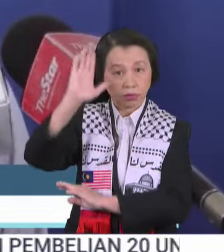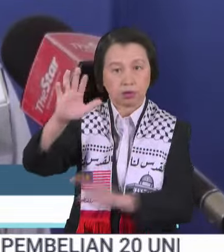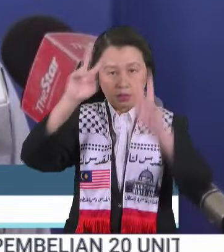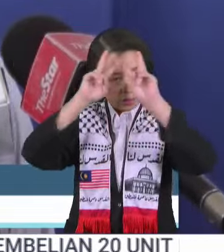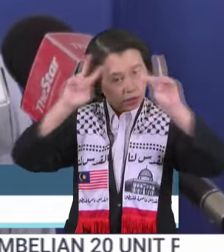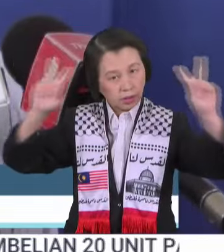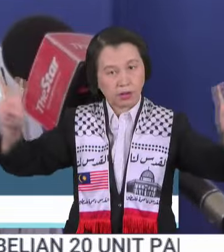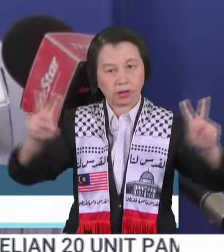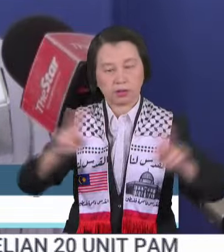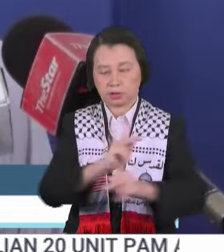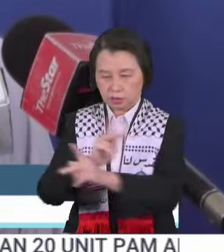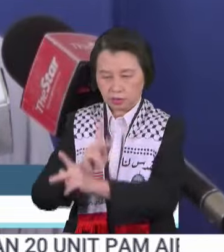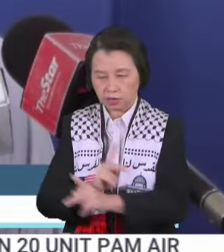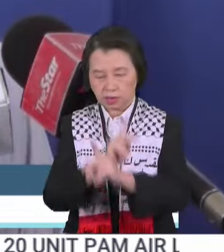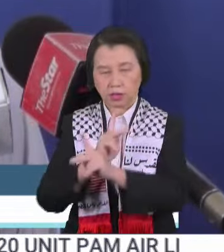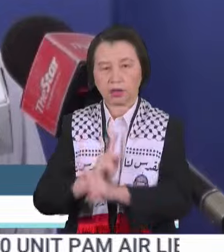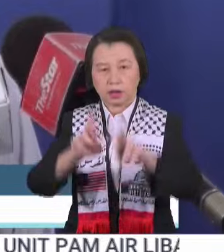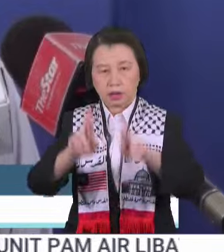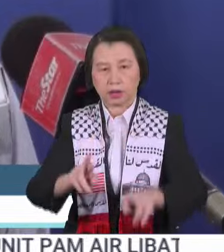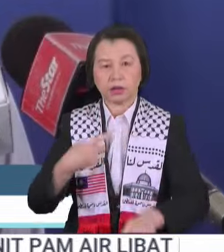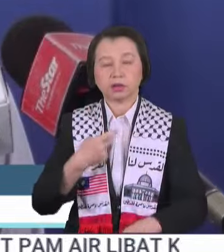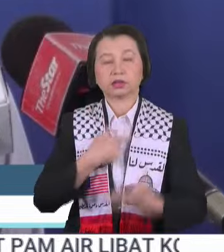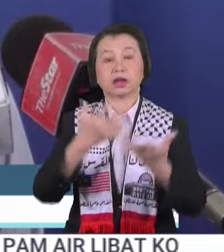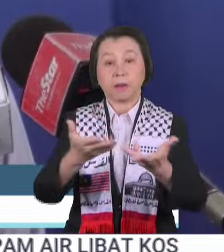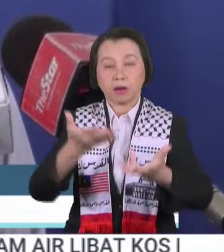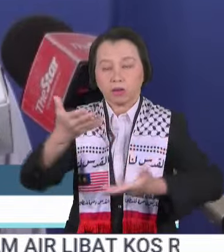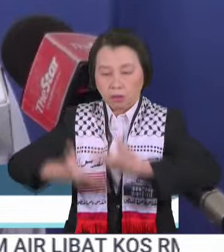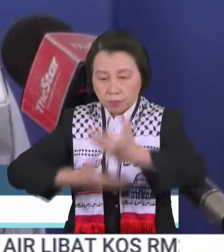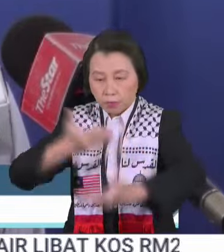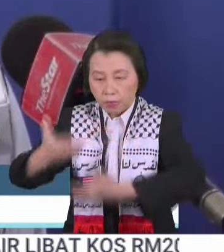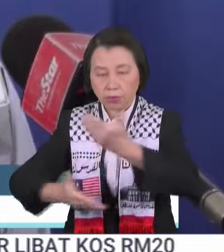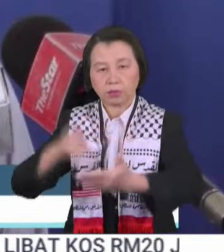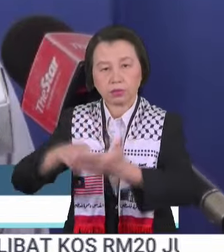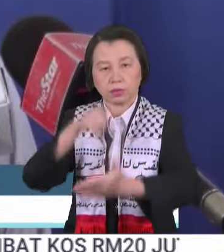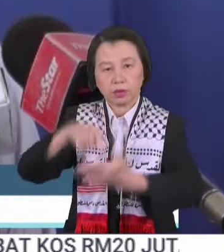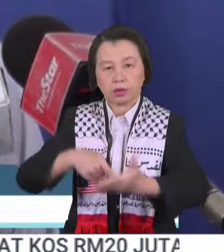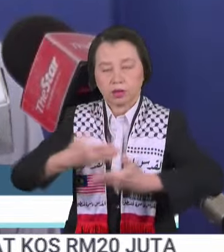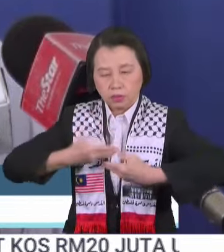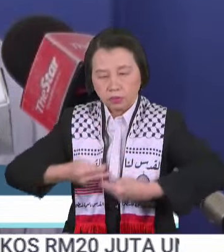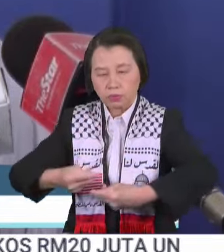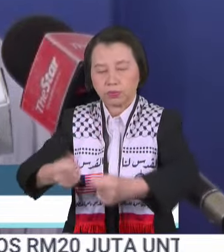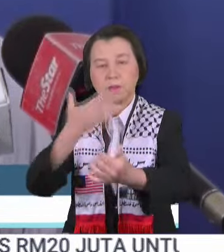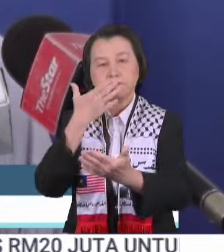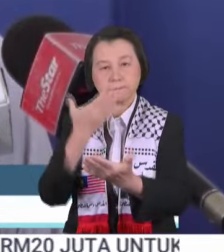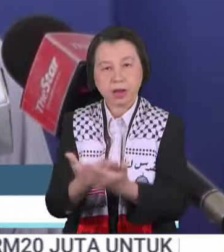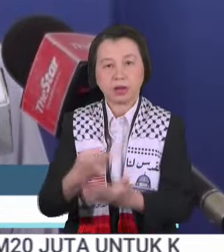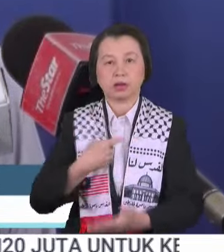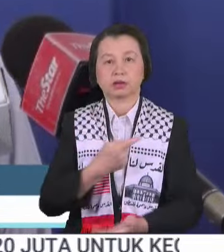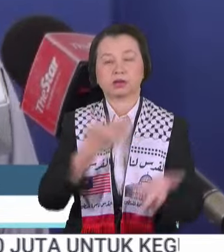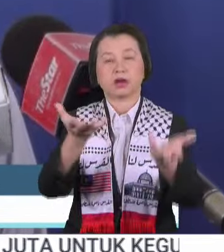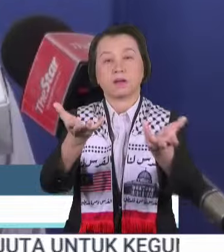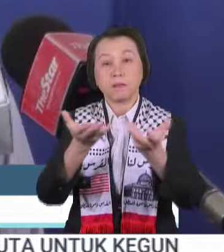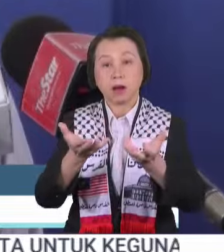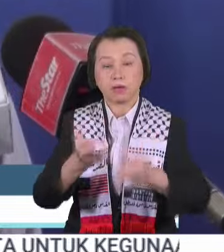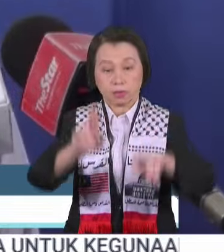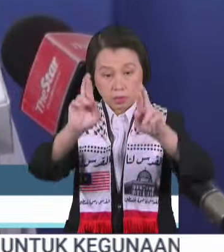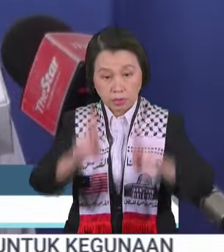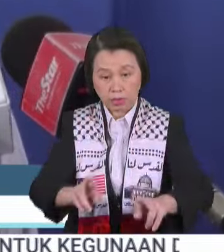keamanan dan ketenteraman awam. Kita mahu proses pengundian ini berlangsung dengan baik. Kita mahu